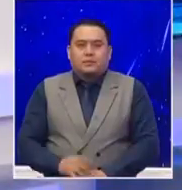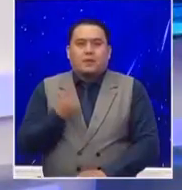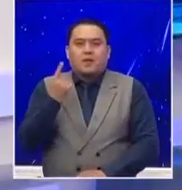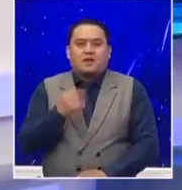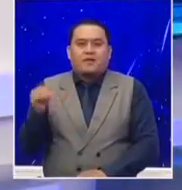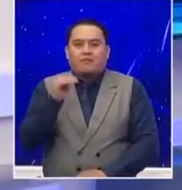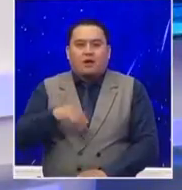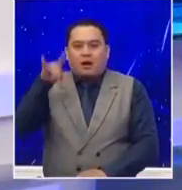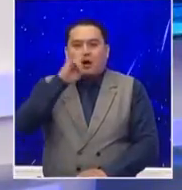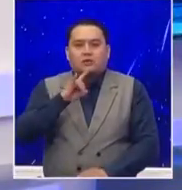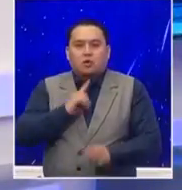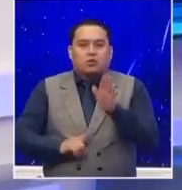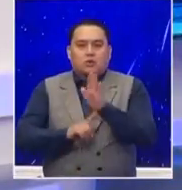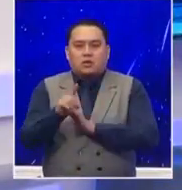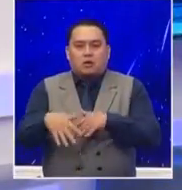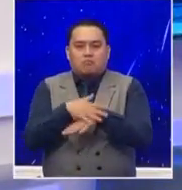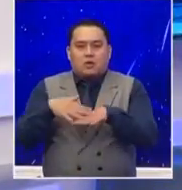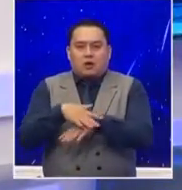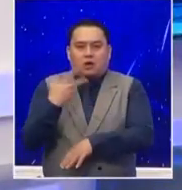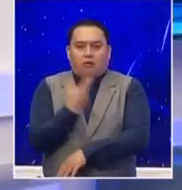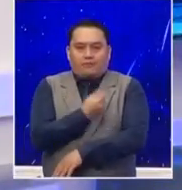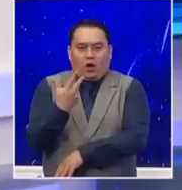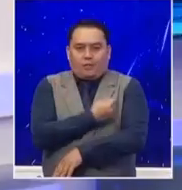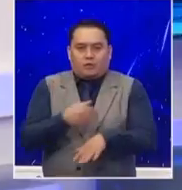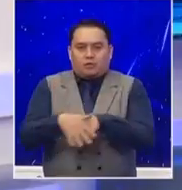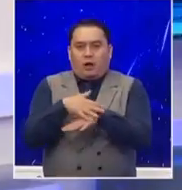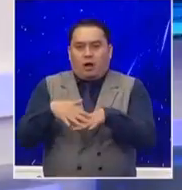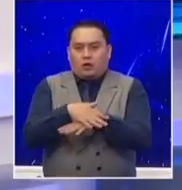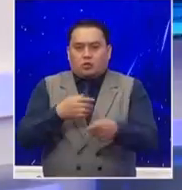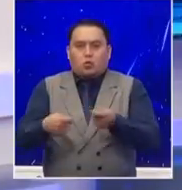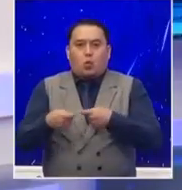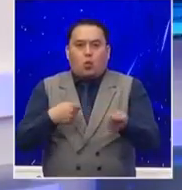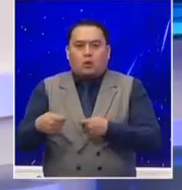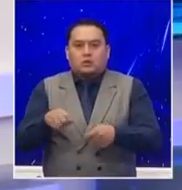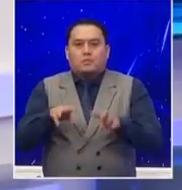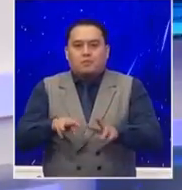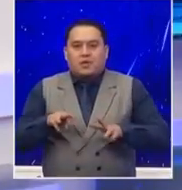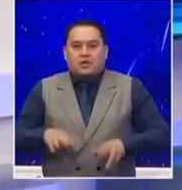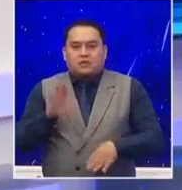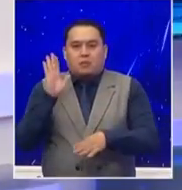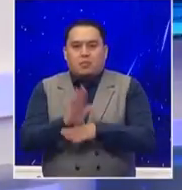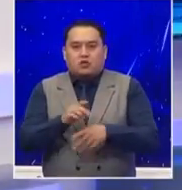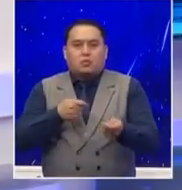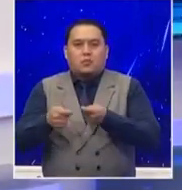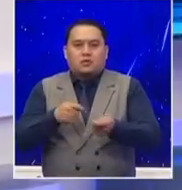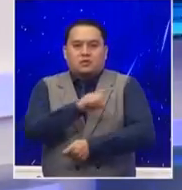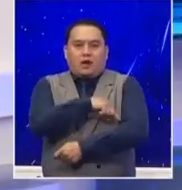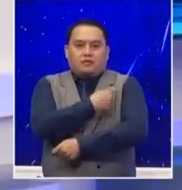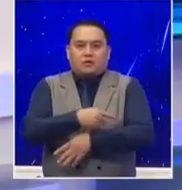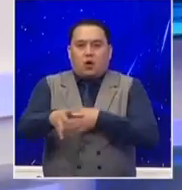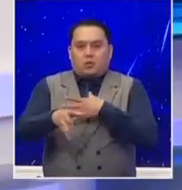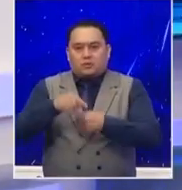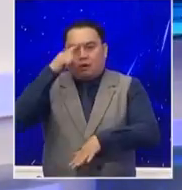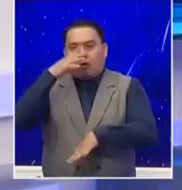Первого февраля в Казахстане начнется массовая вакцинация населения. Глава правительства Аскар Мамин поручил Министерству здравоохранения совместно